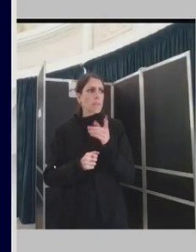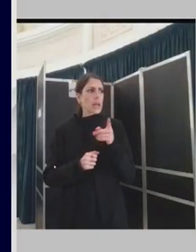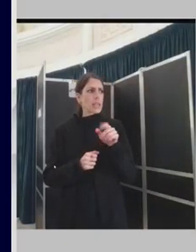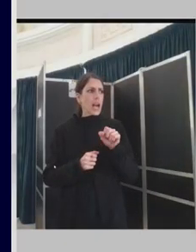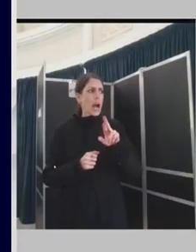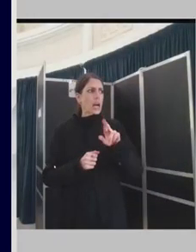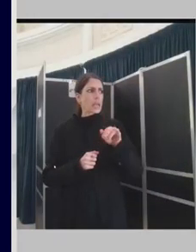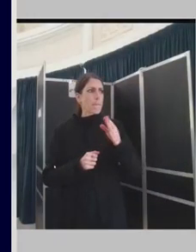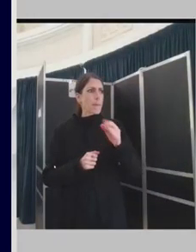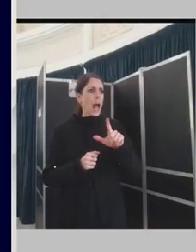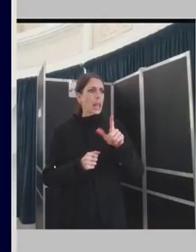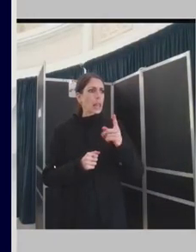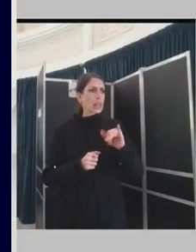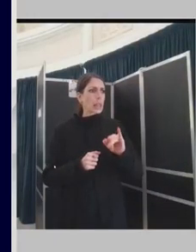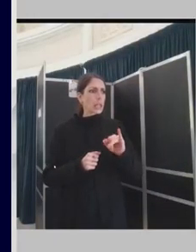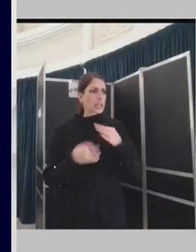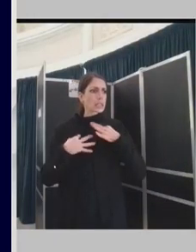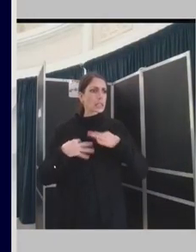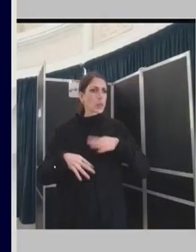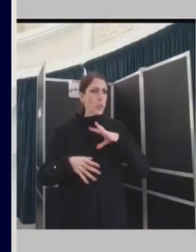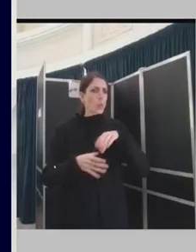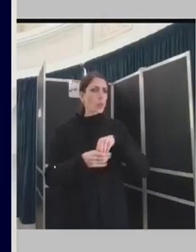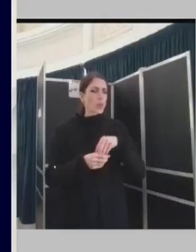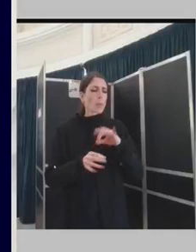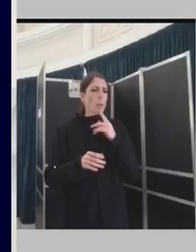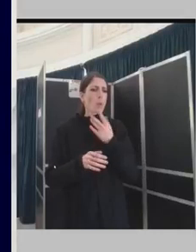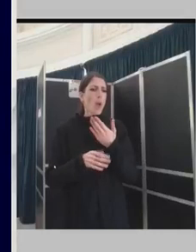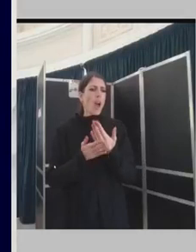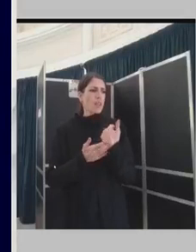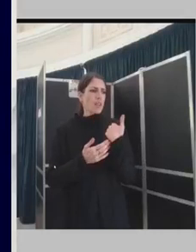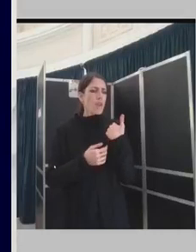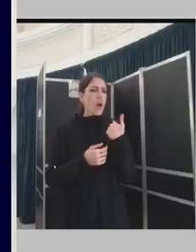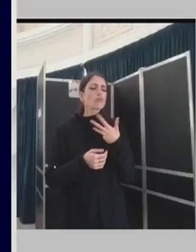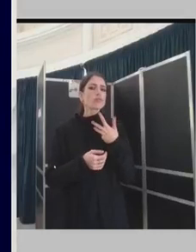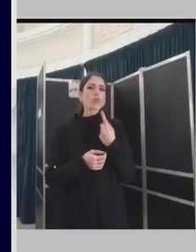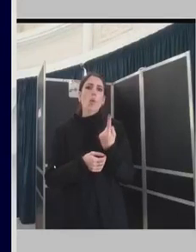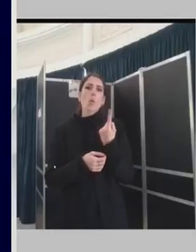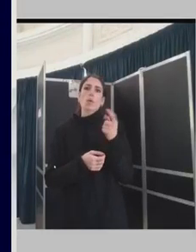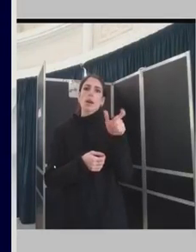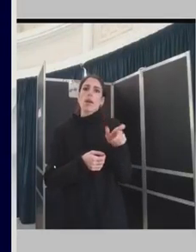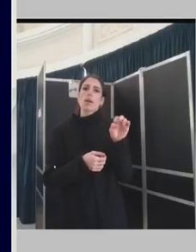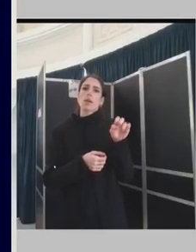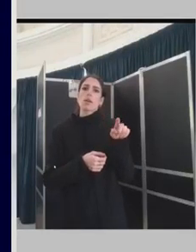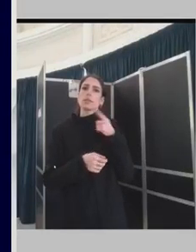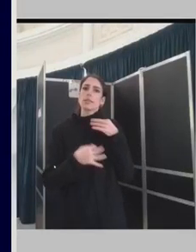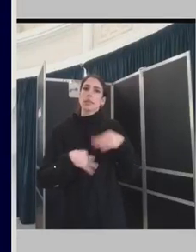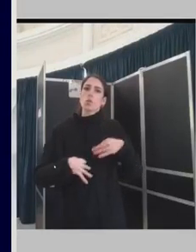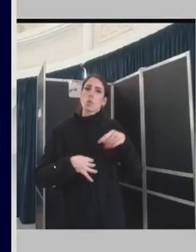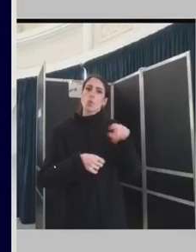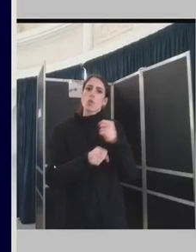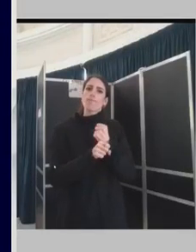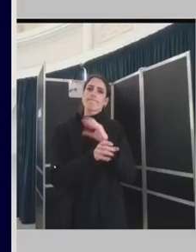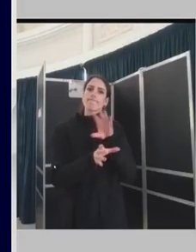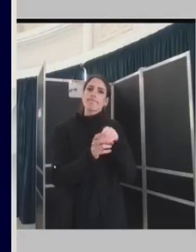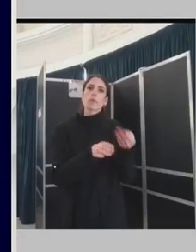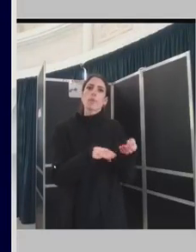un caso di morte di una professoressa all'interno dell'istituto. Da lì poi si è intervenuto